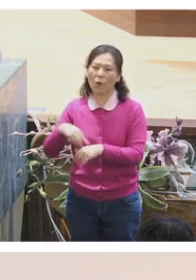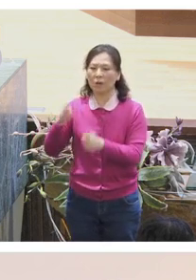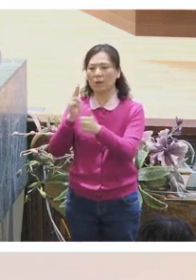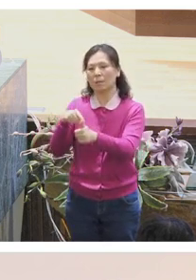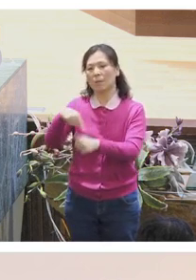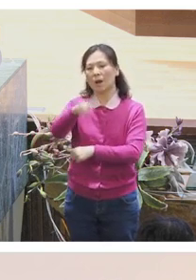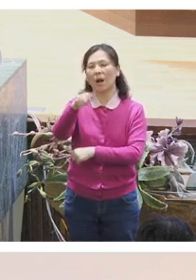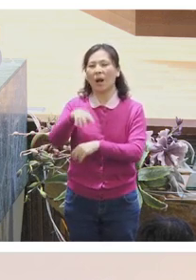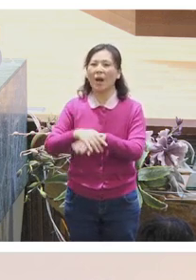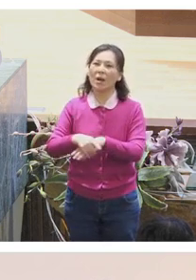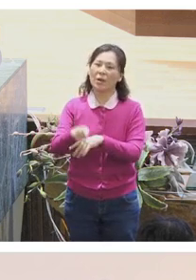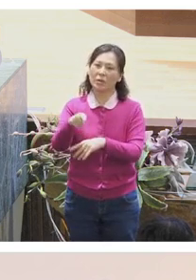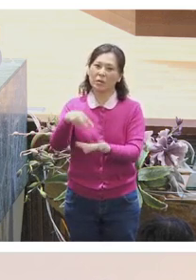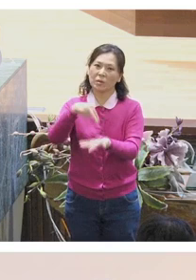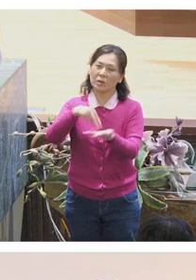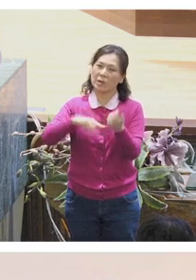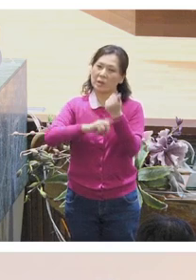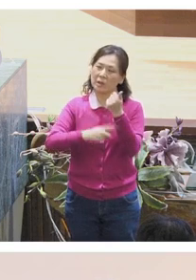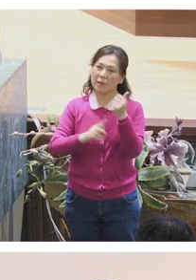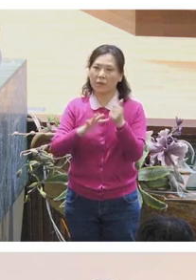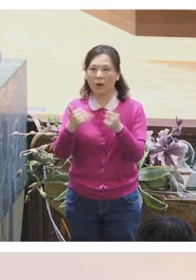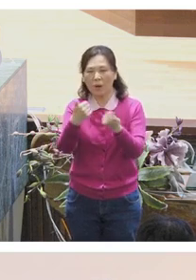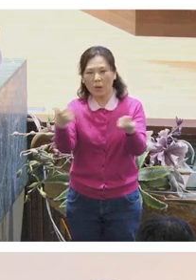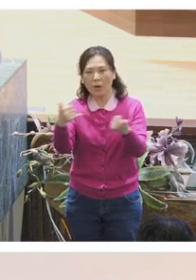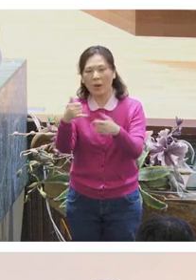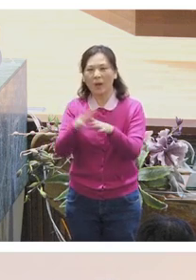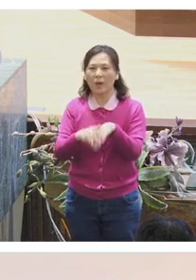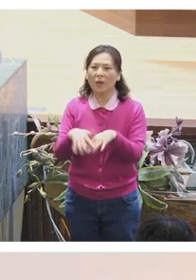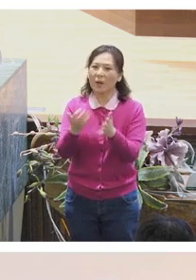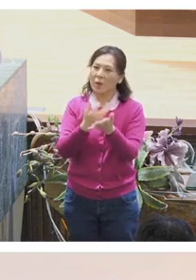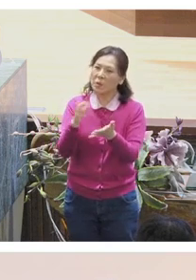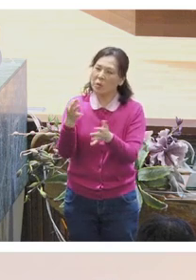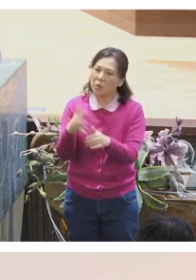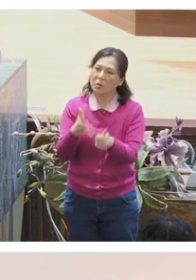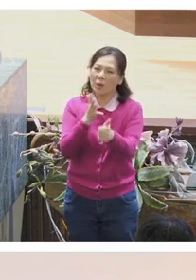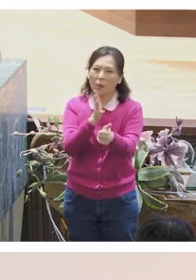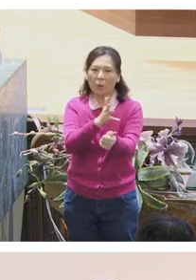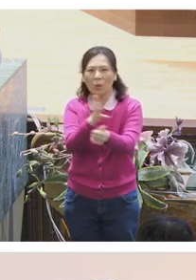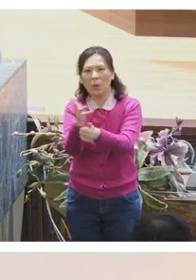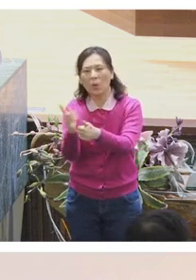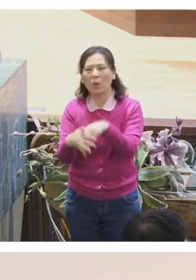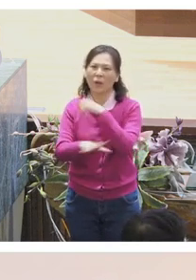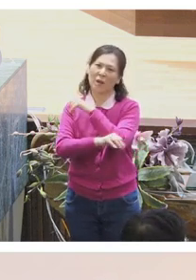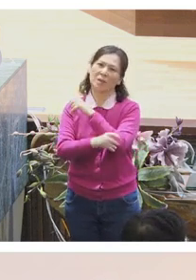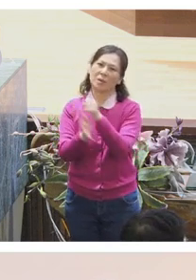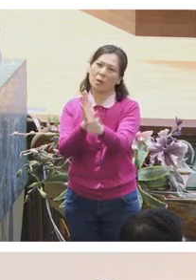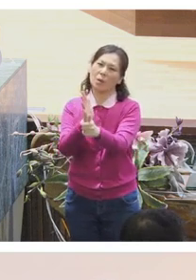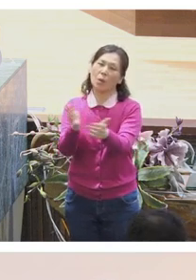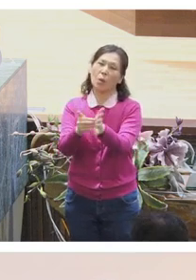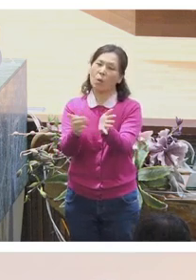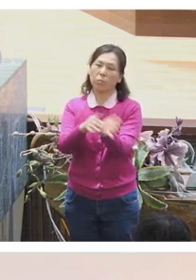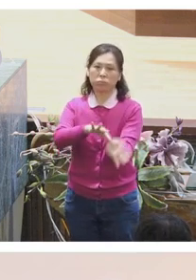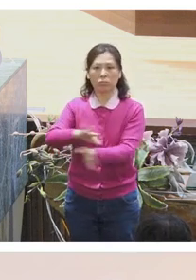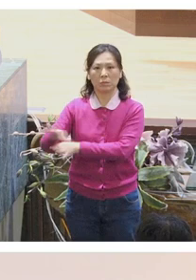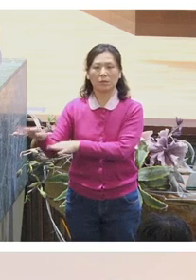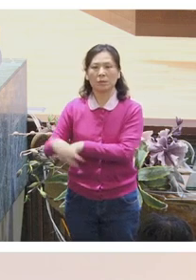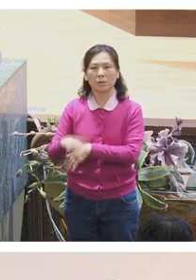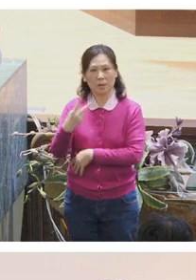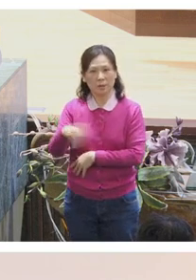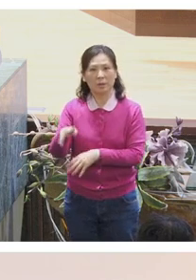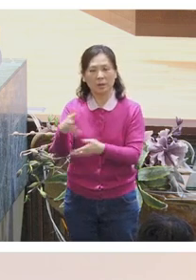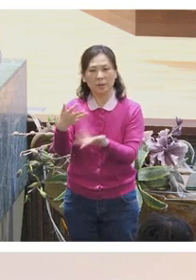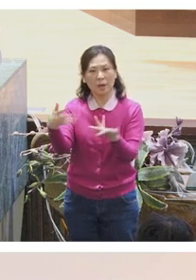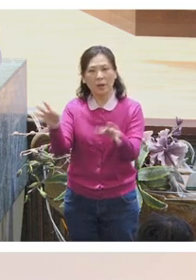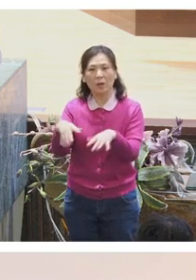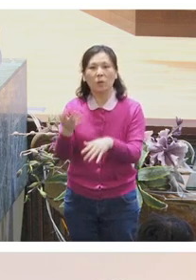会去问他们问一些问题，然后删预算，除了这种最基本的问责以外，其实有很多其实是刚